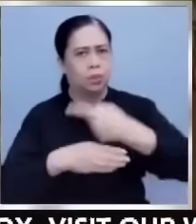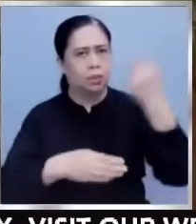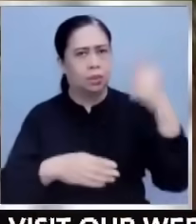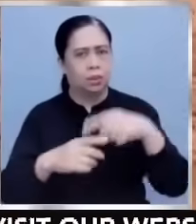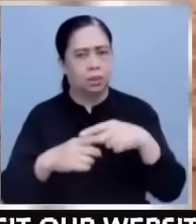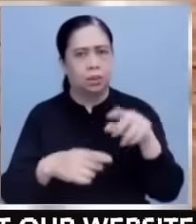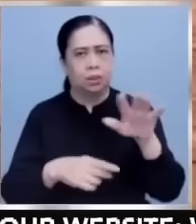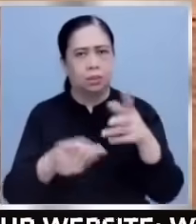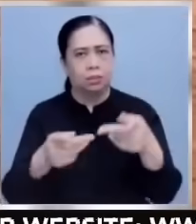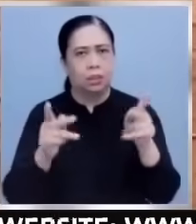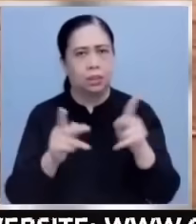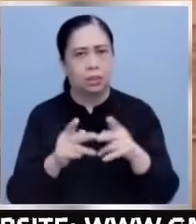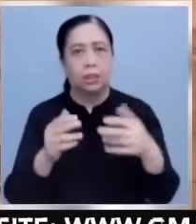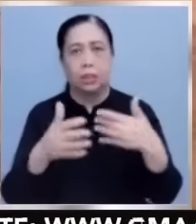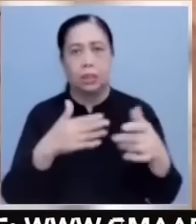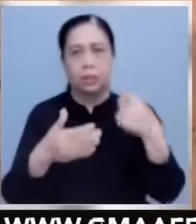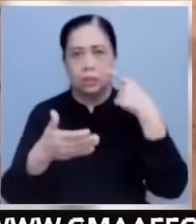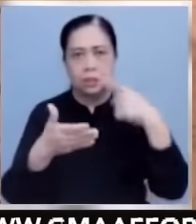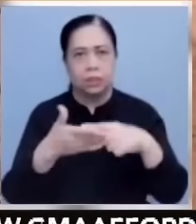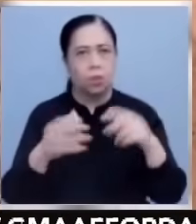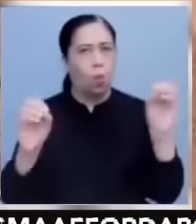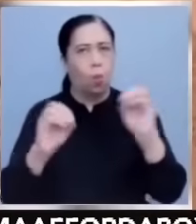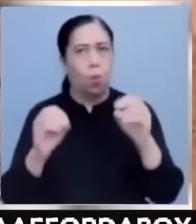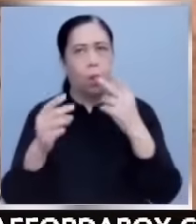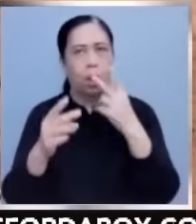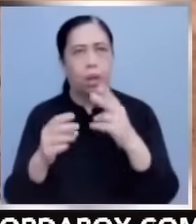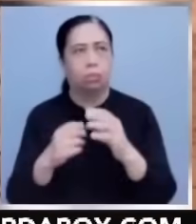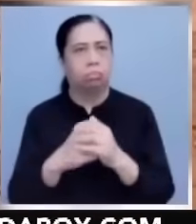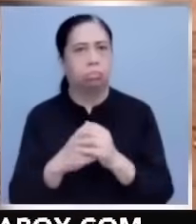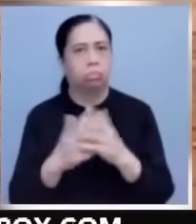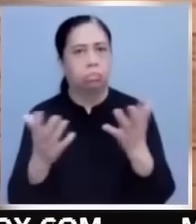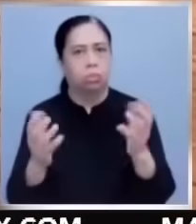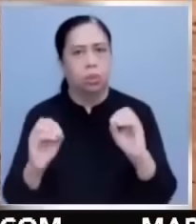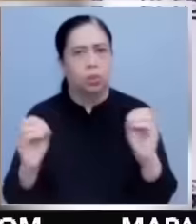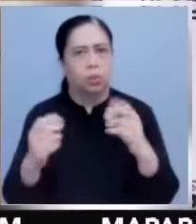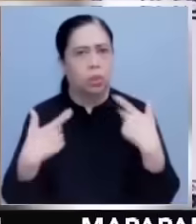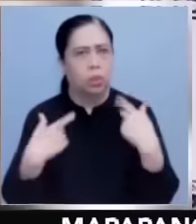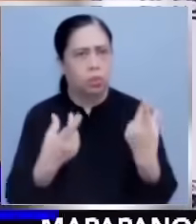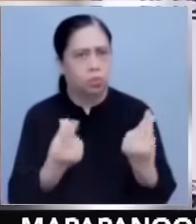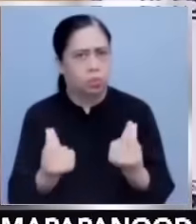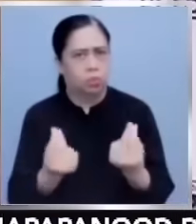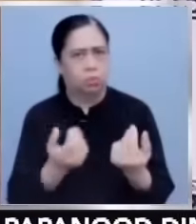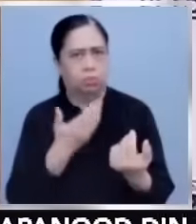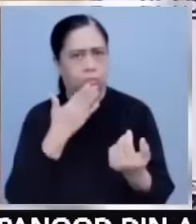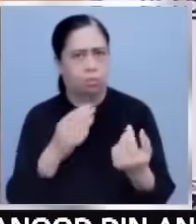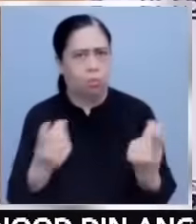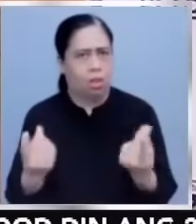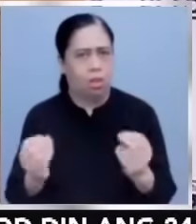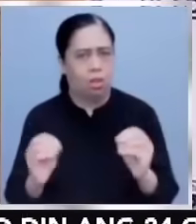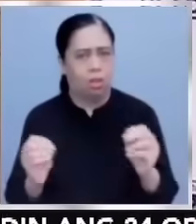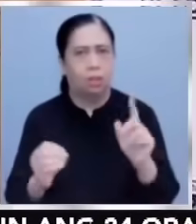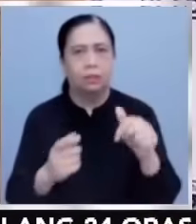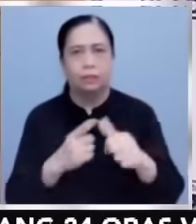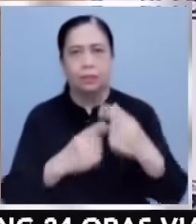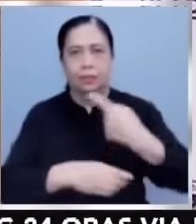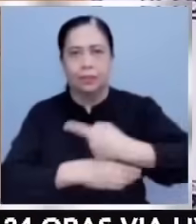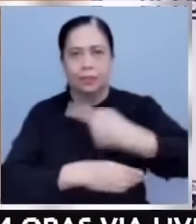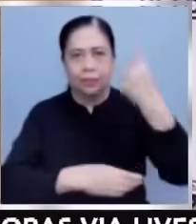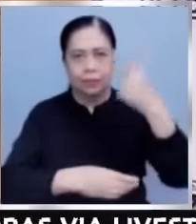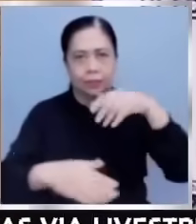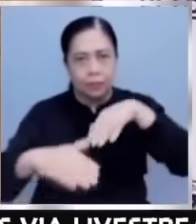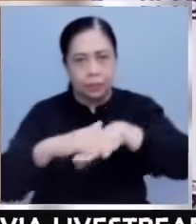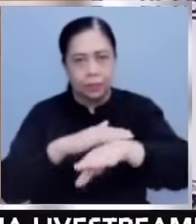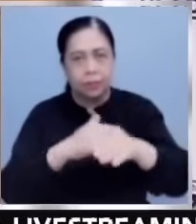Kahit pa i-check, walang makikita nilang kahit ano kasi wala po talaga kaming ginagawa, ma'am. Ito ang unang checkpoint na dadaanan bago tuloy